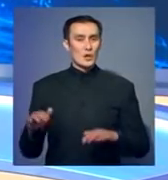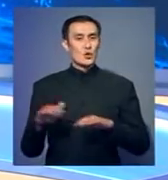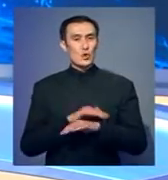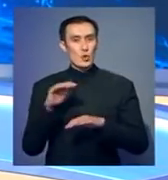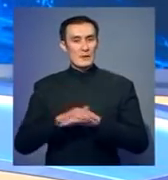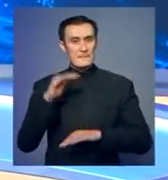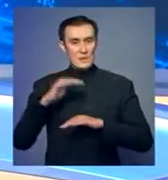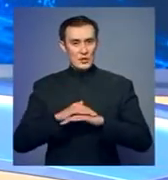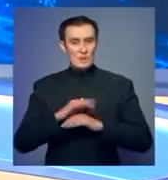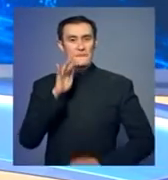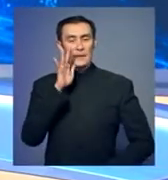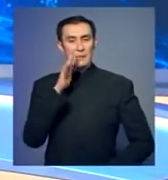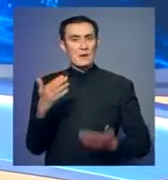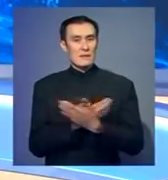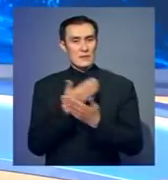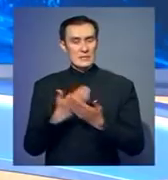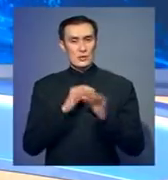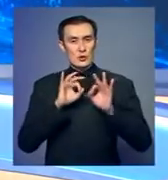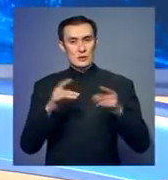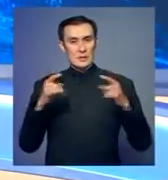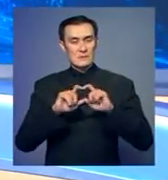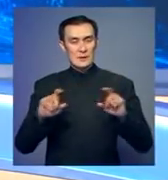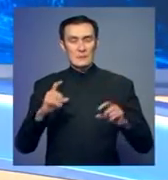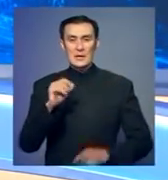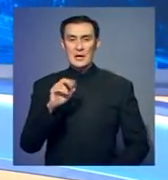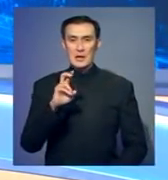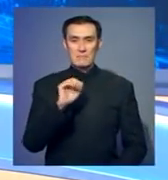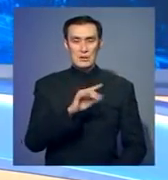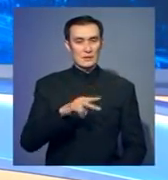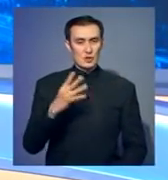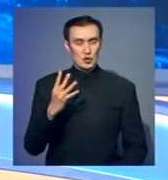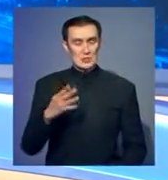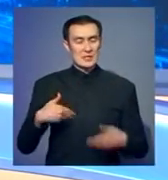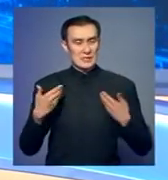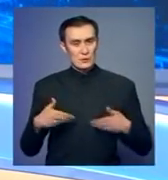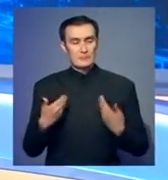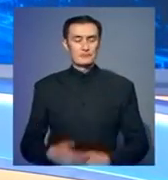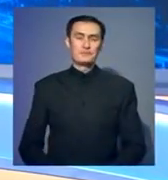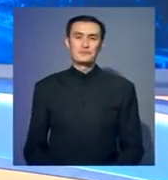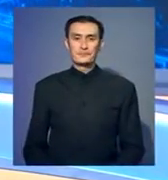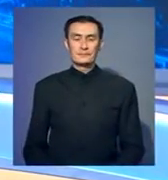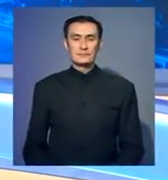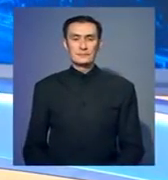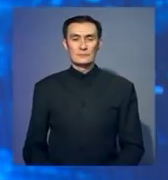Новости с урдопереводом сейчас вашему вниманию. Меня зовут Лаура Жакупова, моего коллегу Хасан Исраилов. Добрый вечер.